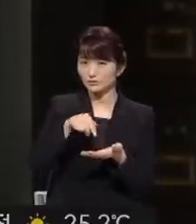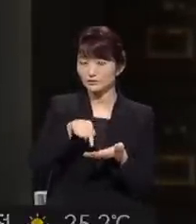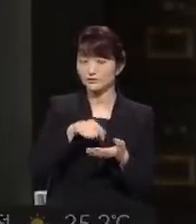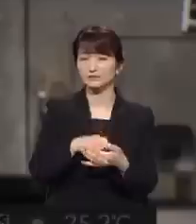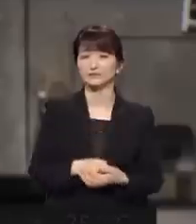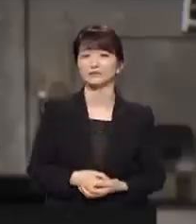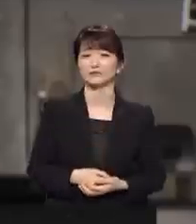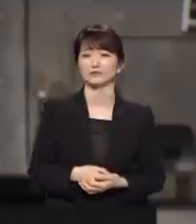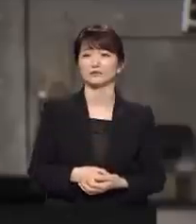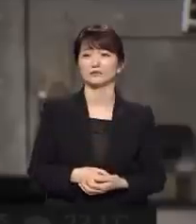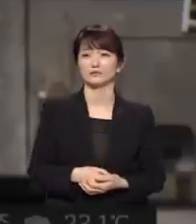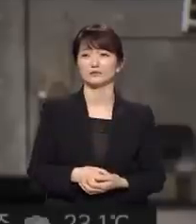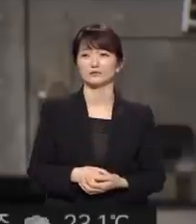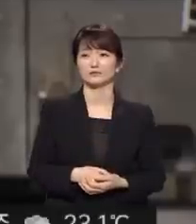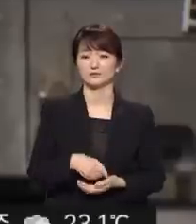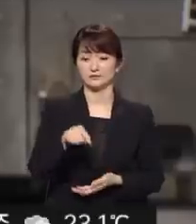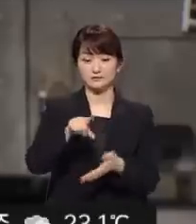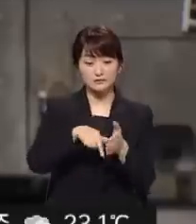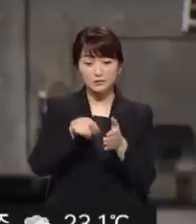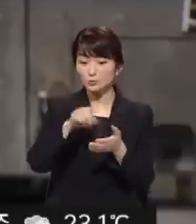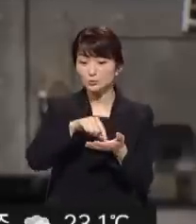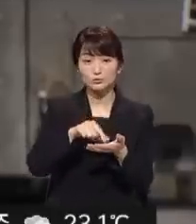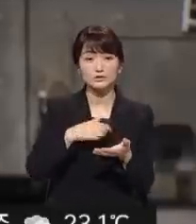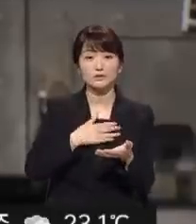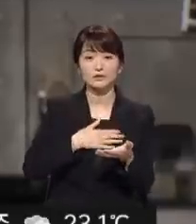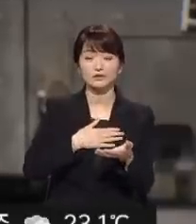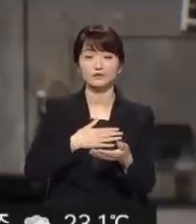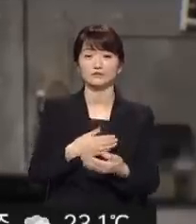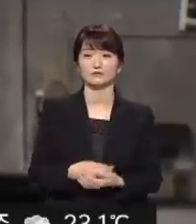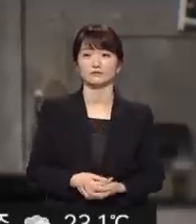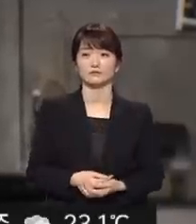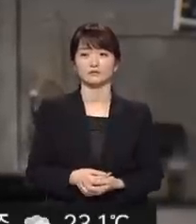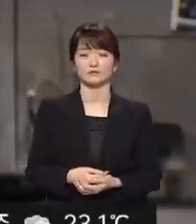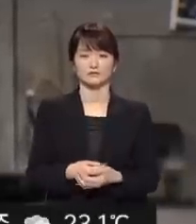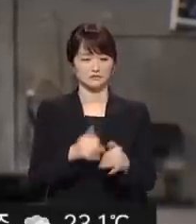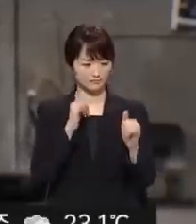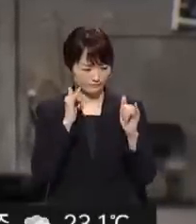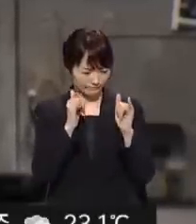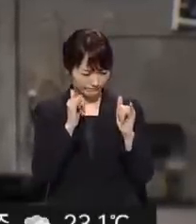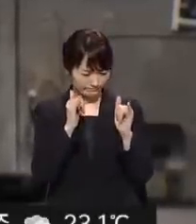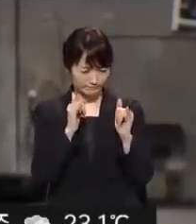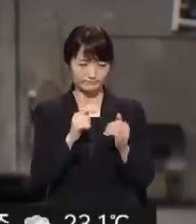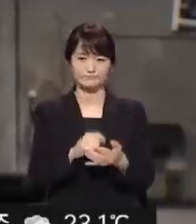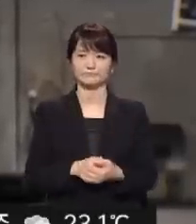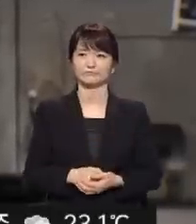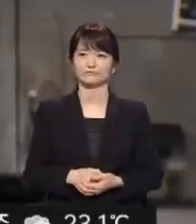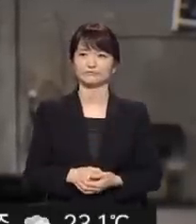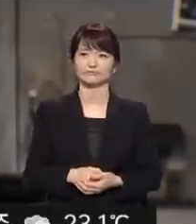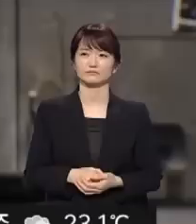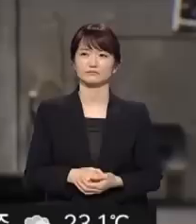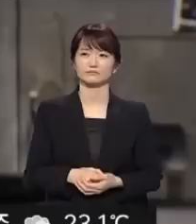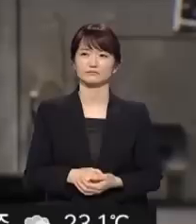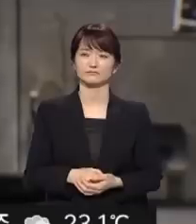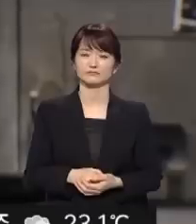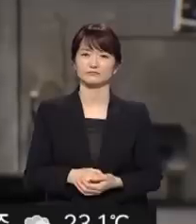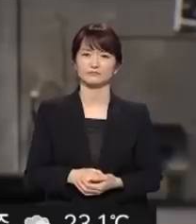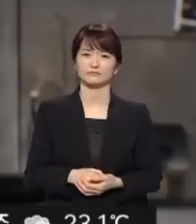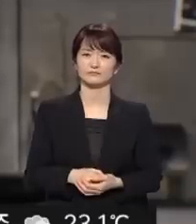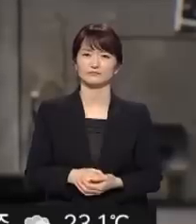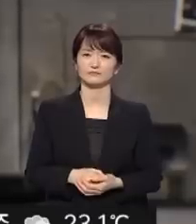문자를 하기 때문에 그 당시에는 어느 정도는 알았어요. 그러는데 그 연락을 자주 할 때 보면은 혹시 대라고 합니까?